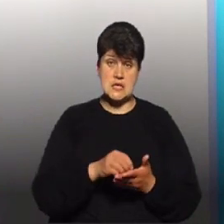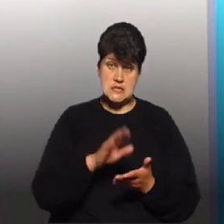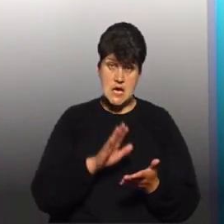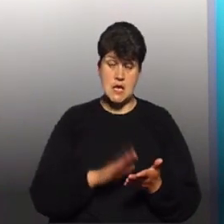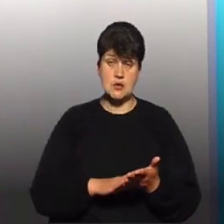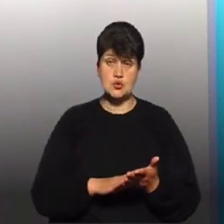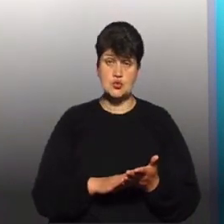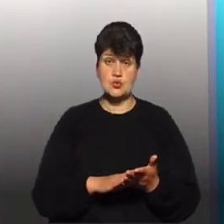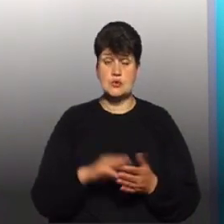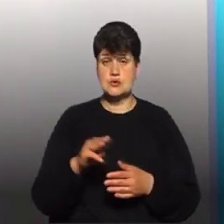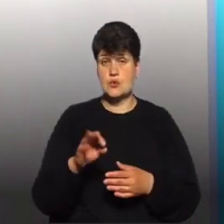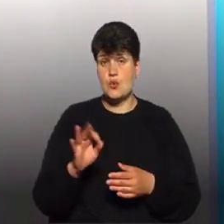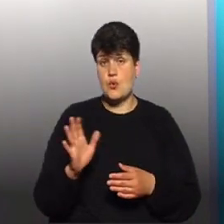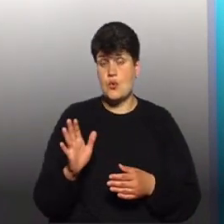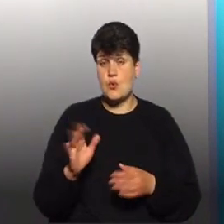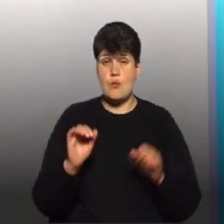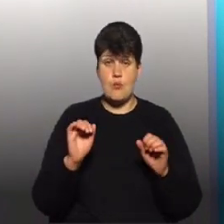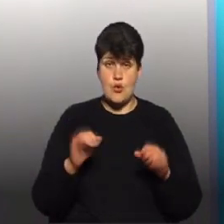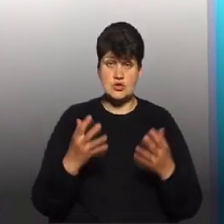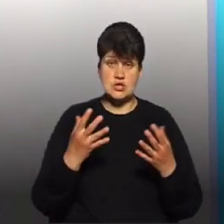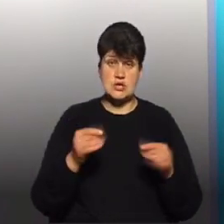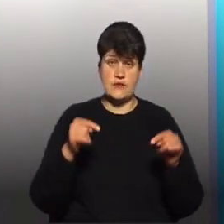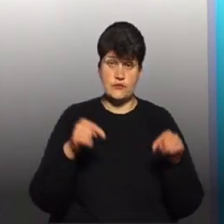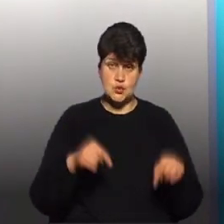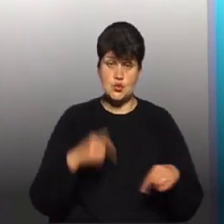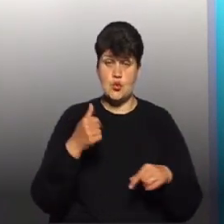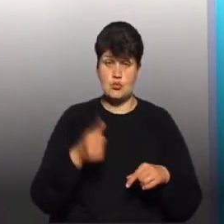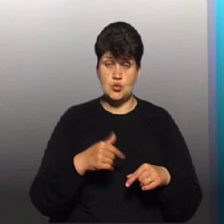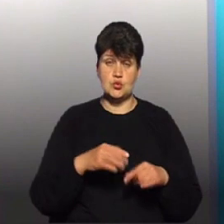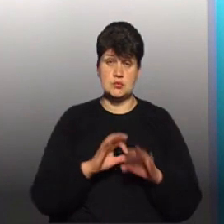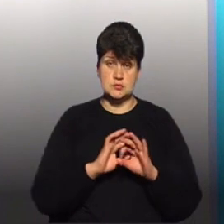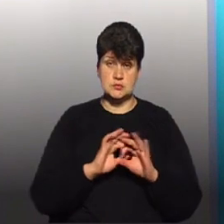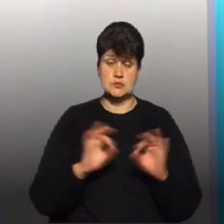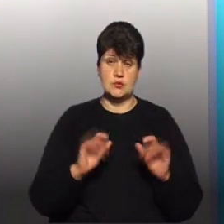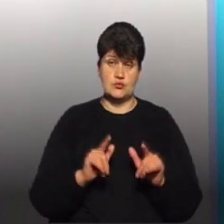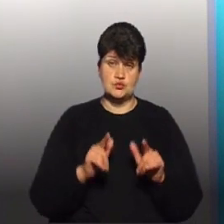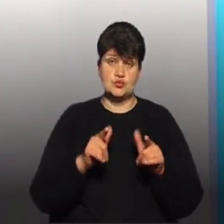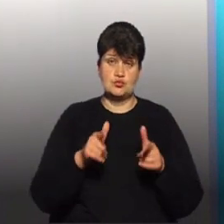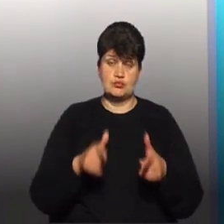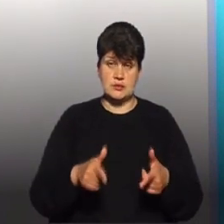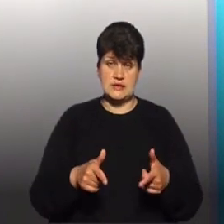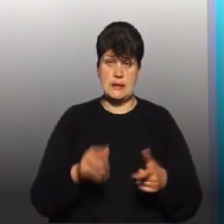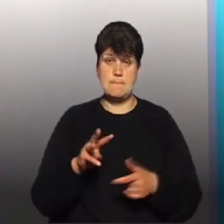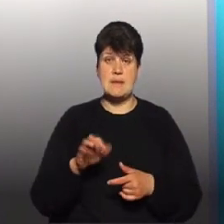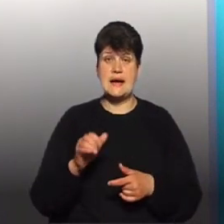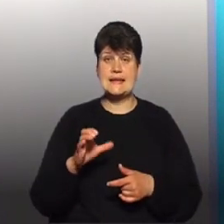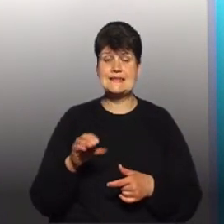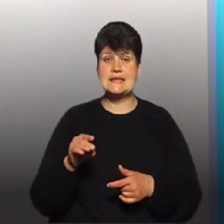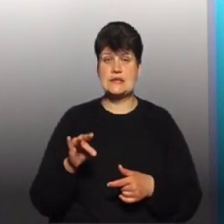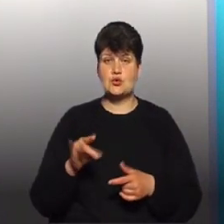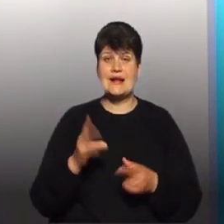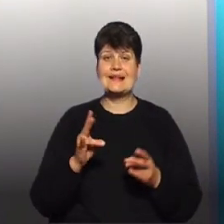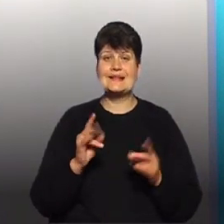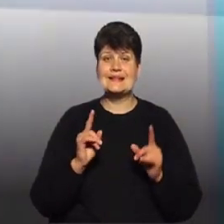власне, можна ще в цьому році скласти успішно і вступити в магістратуру, але, в принципі, на контракт. Я